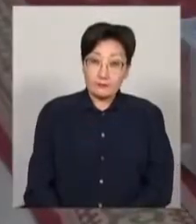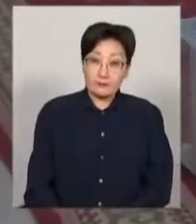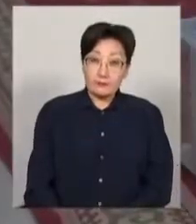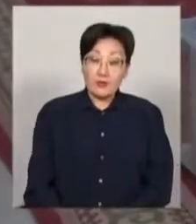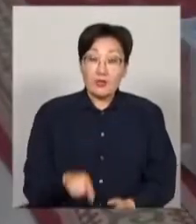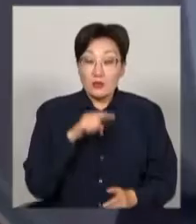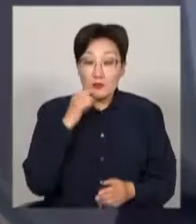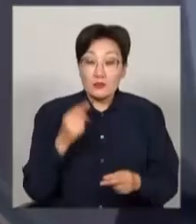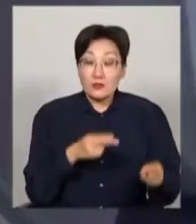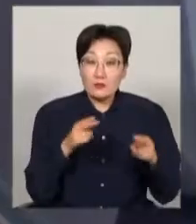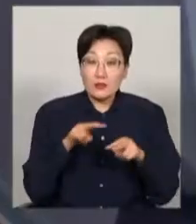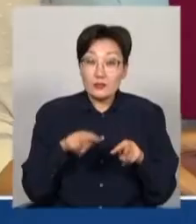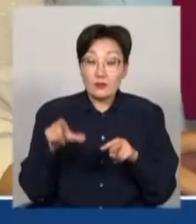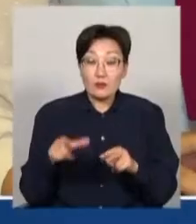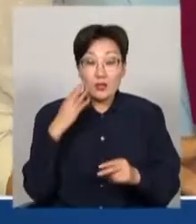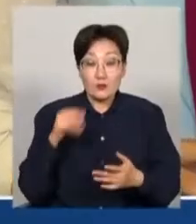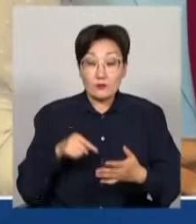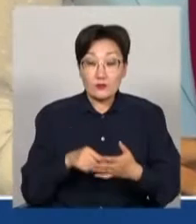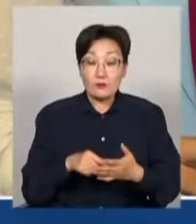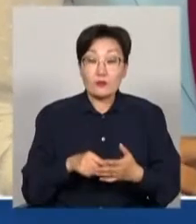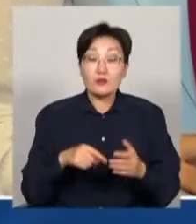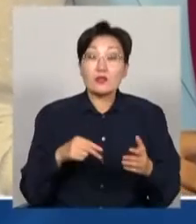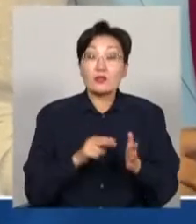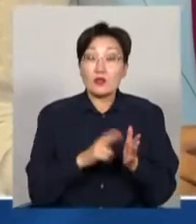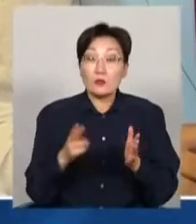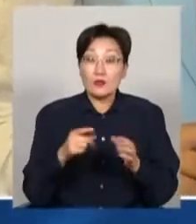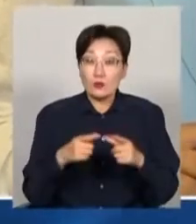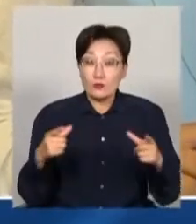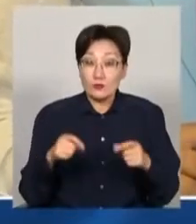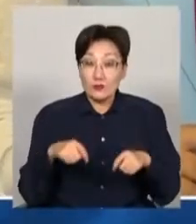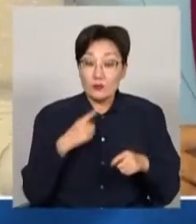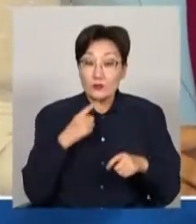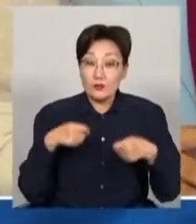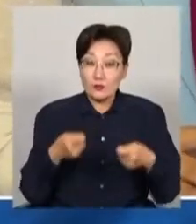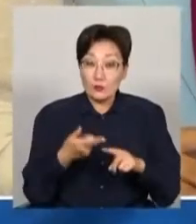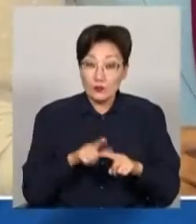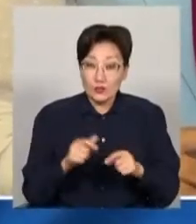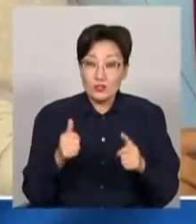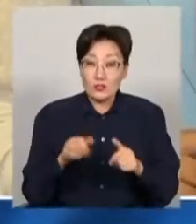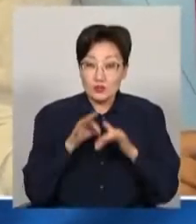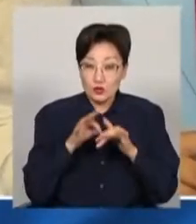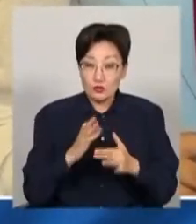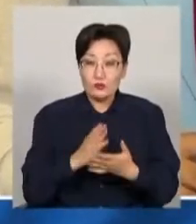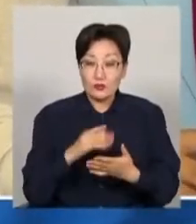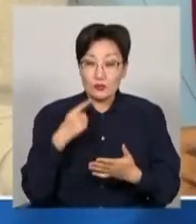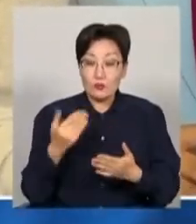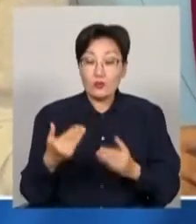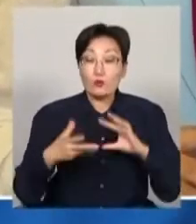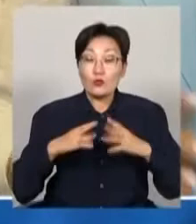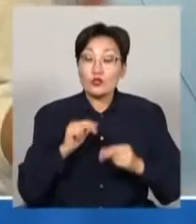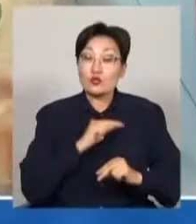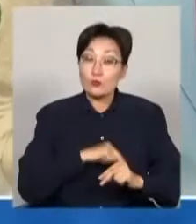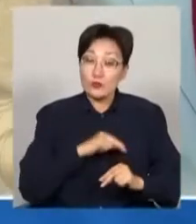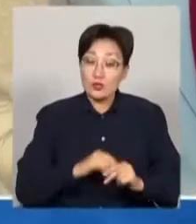Ал Ресейден келген бақылаушылар Алматыда есептен шығару талондары бойынша дауыс беру өте жақсы ұйымдастырылған деп отыр. Олар жалпы